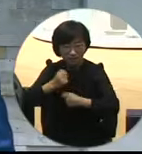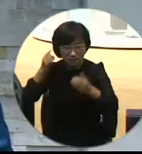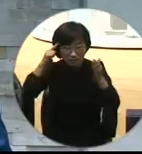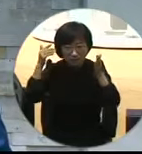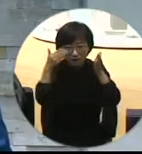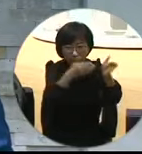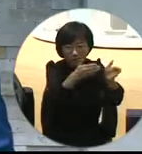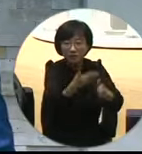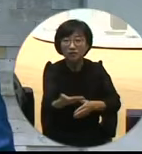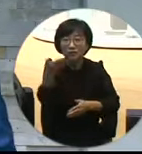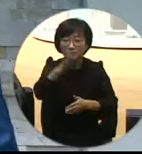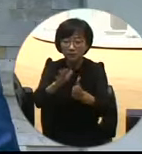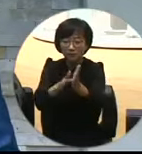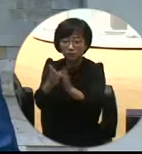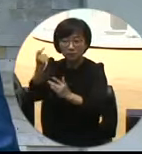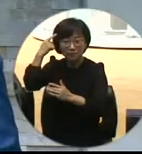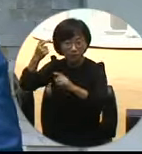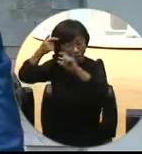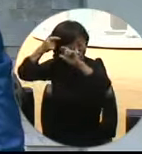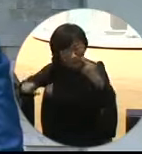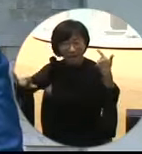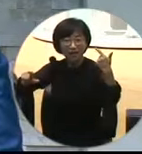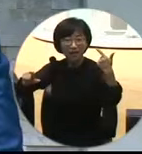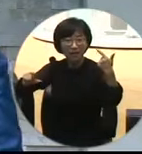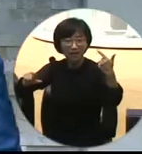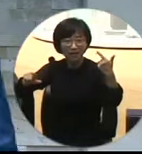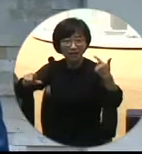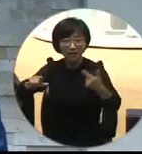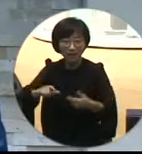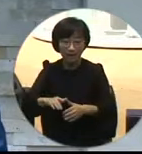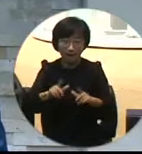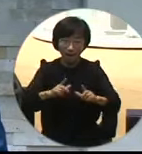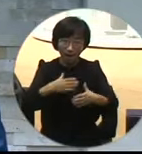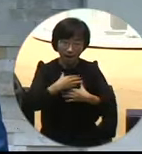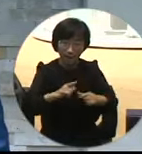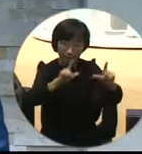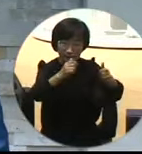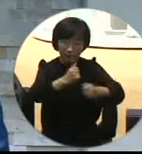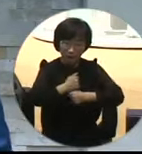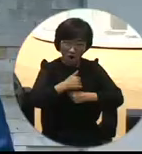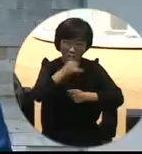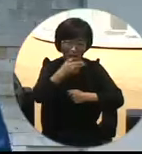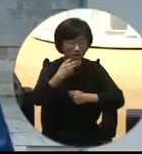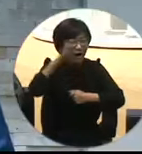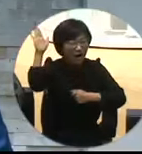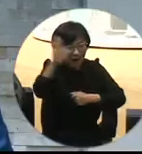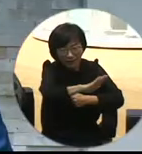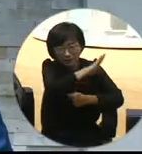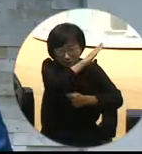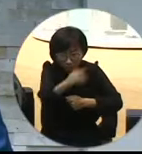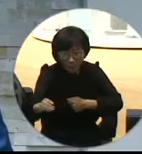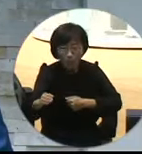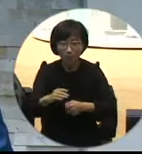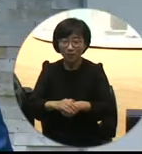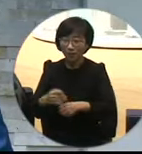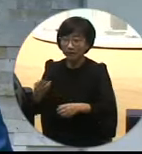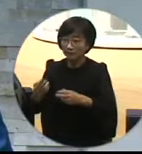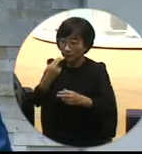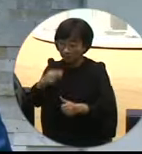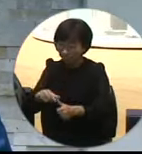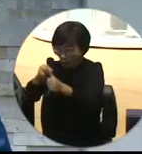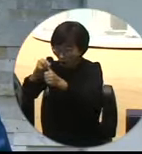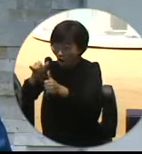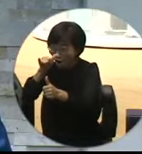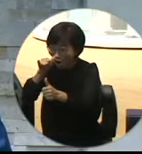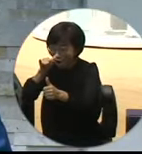전혀 다른 관점을 가지고 있잖아요. 이 사람은 지키느냐 안 지키느냐 이거고 예수님은 살리느냐 죽이느냐예요. 지금